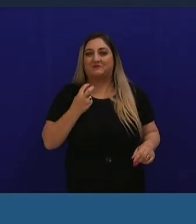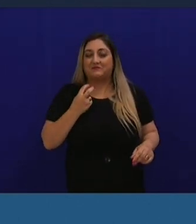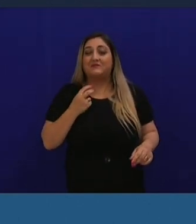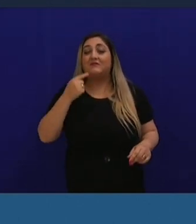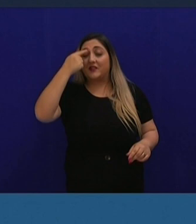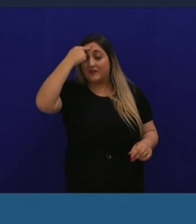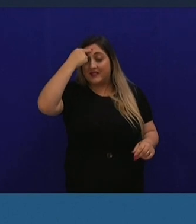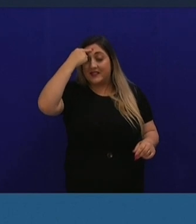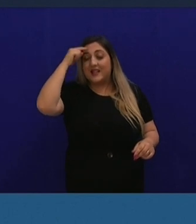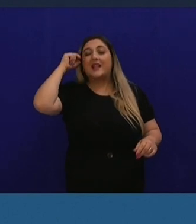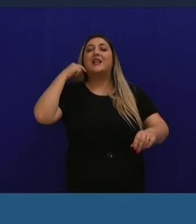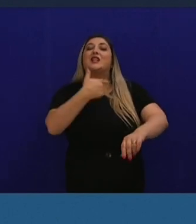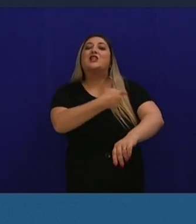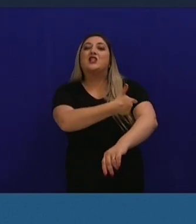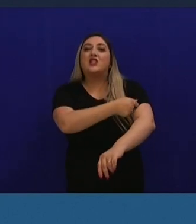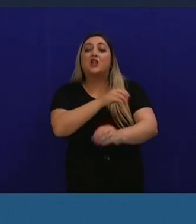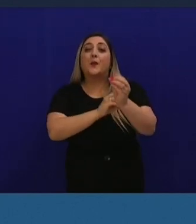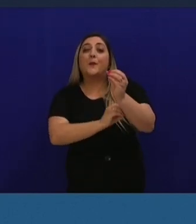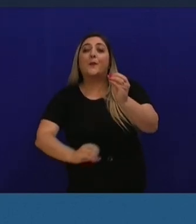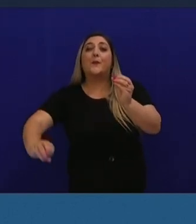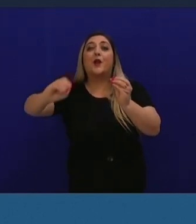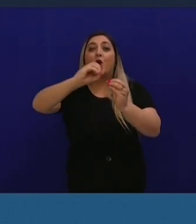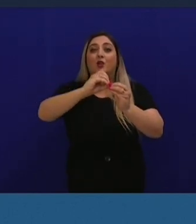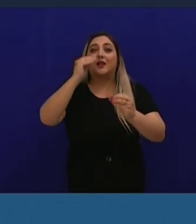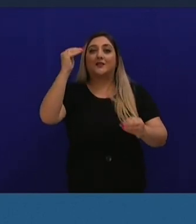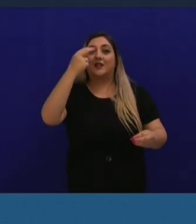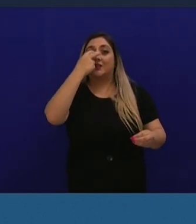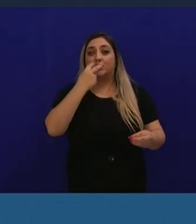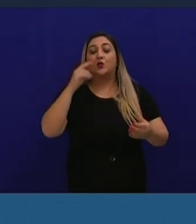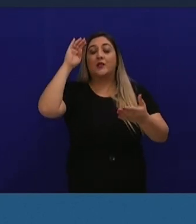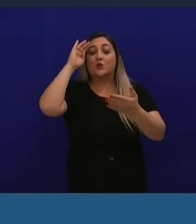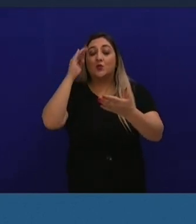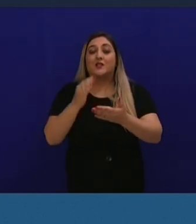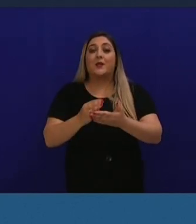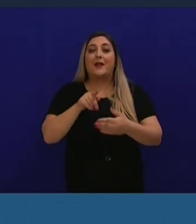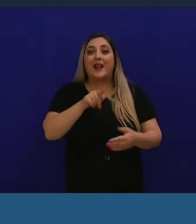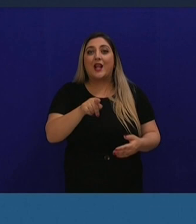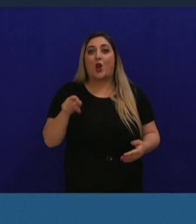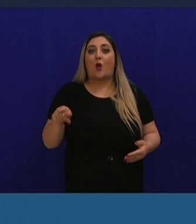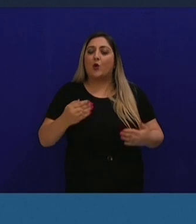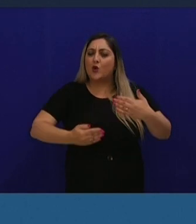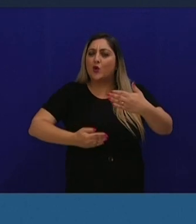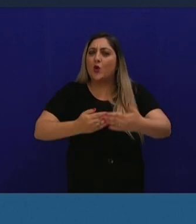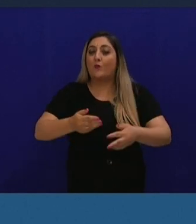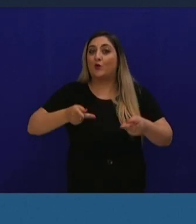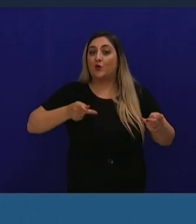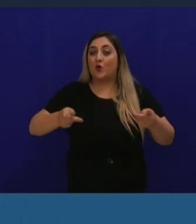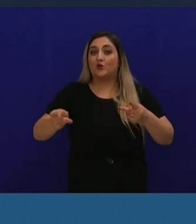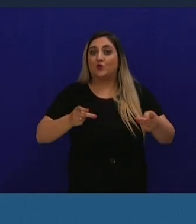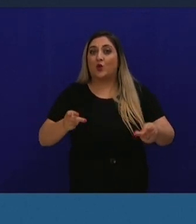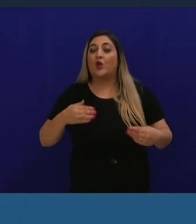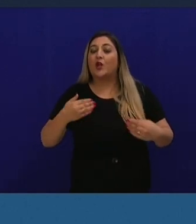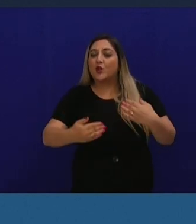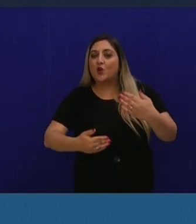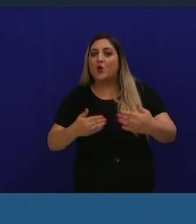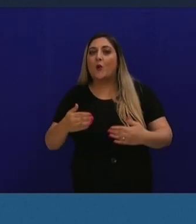-im mil-biddu ina ta' priorita fit-djar tal-anzjani u proteġenijom, għajna għaddijin u kol b-infection control measures u għankab il-mot il